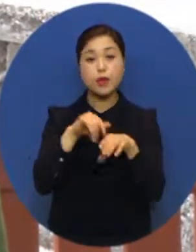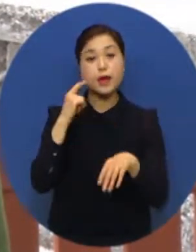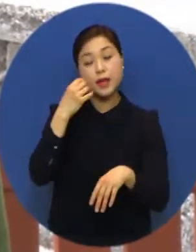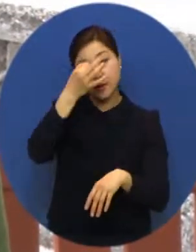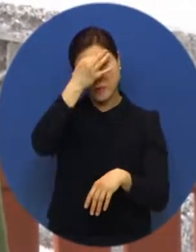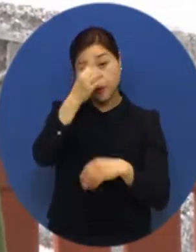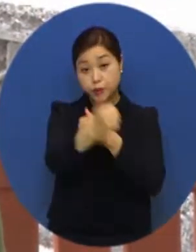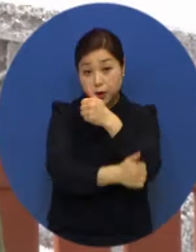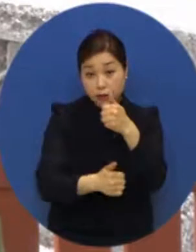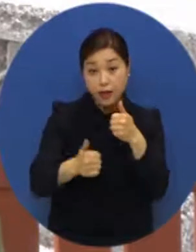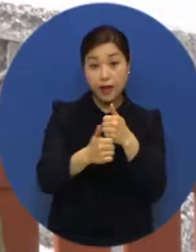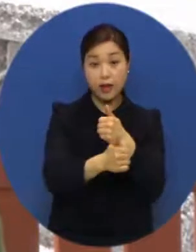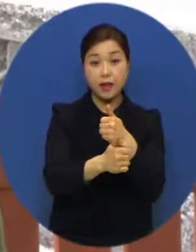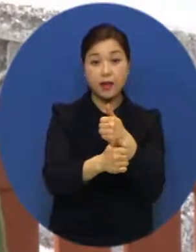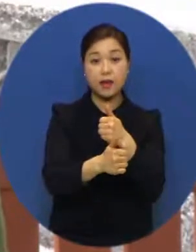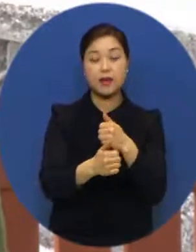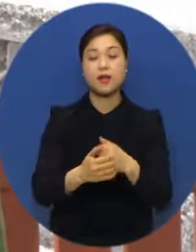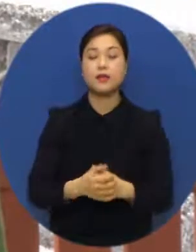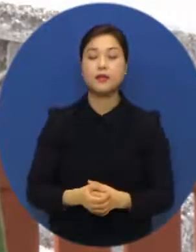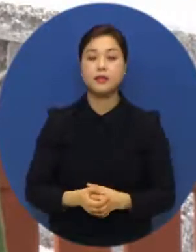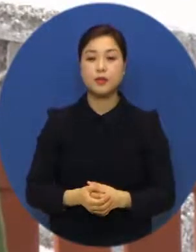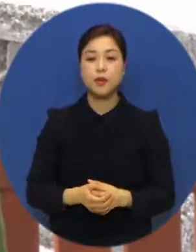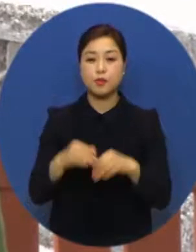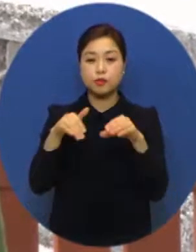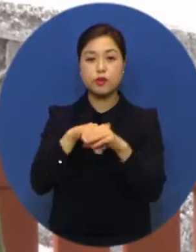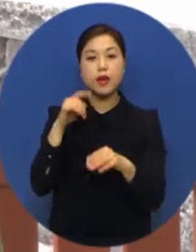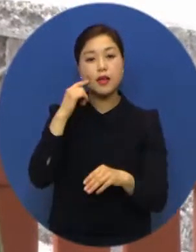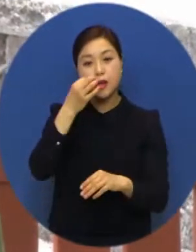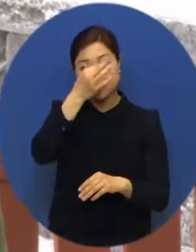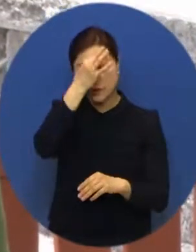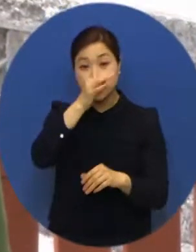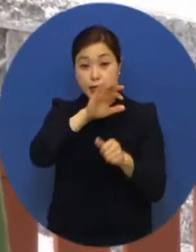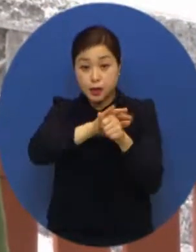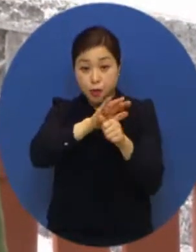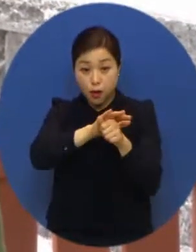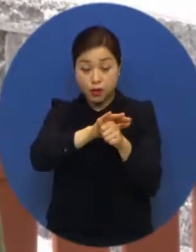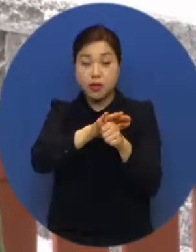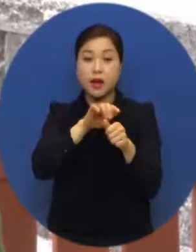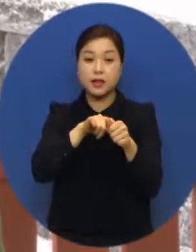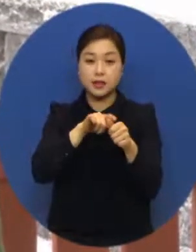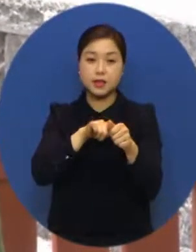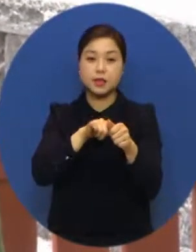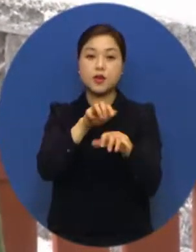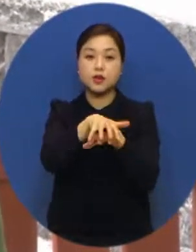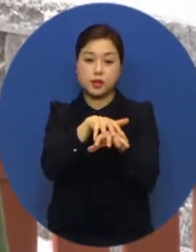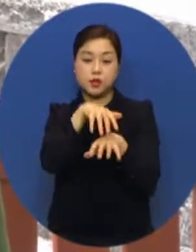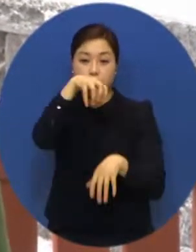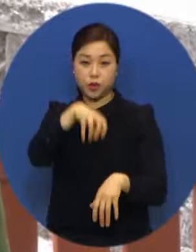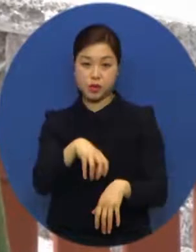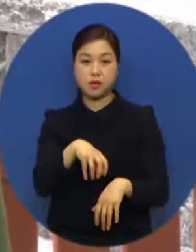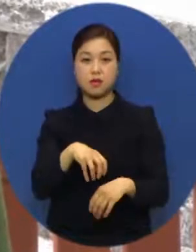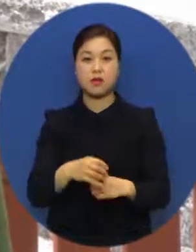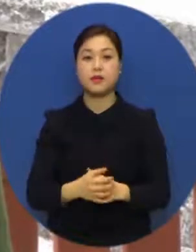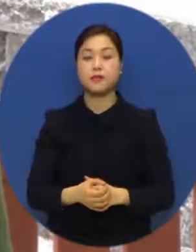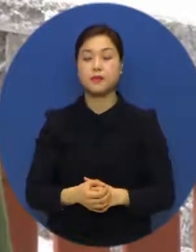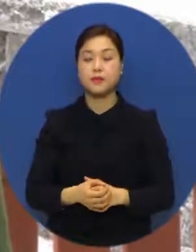한국문화예술위원회 그러한 그 문화예술을 지원해주는 그런 기구에서